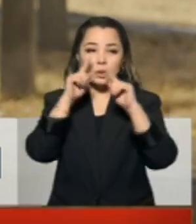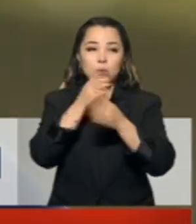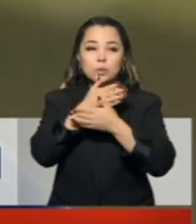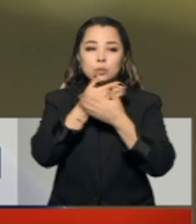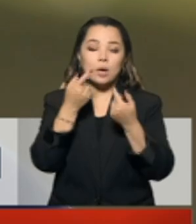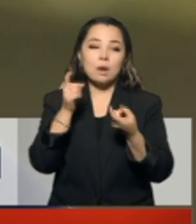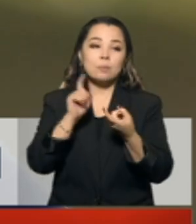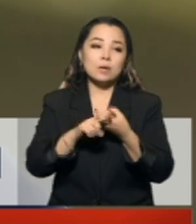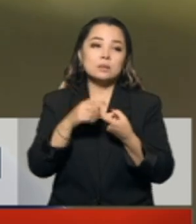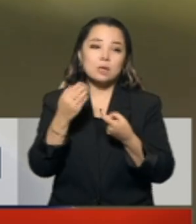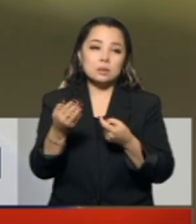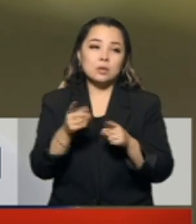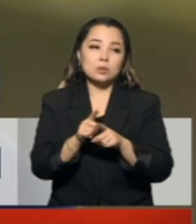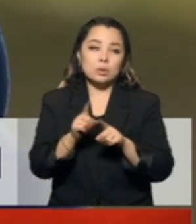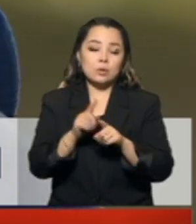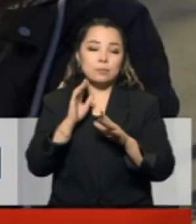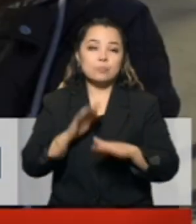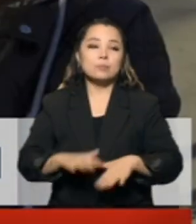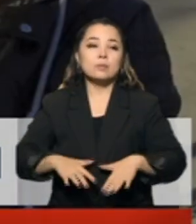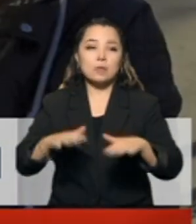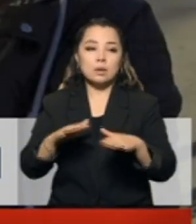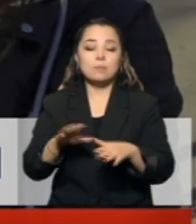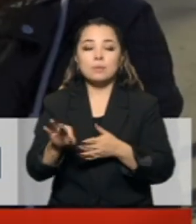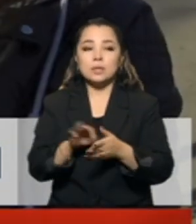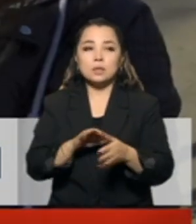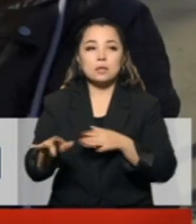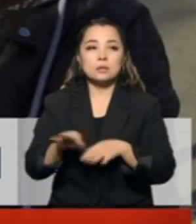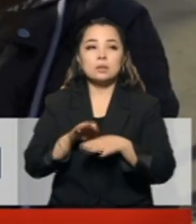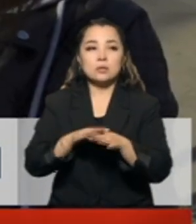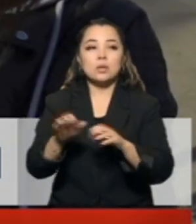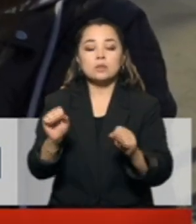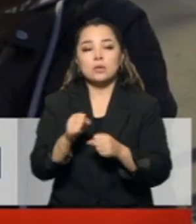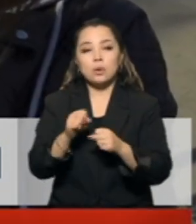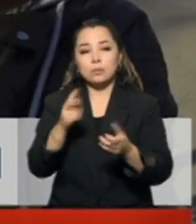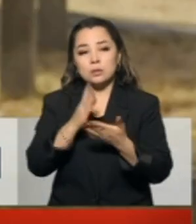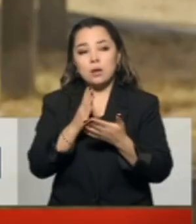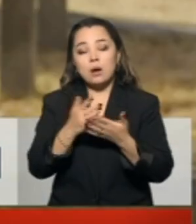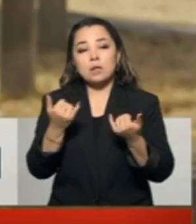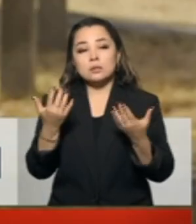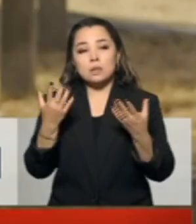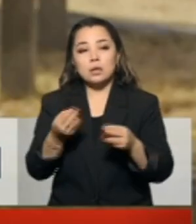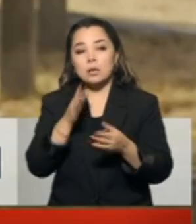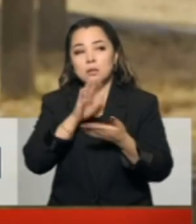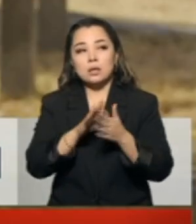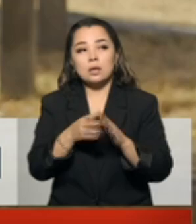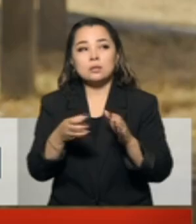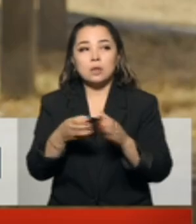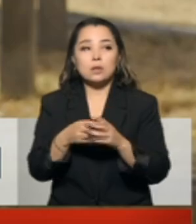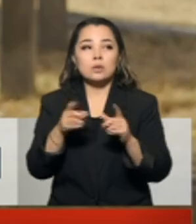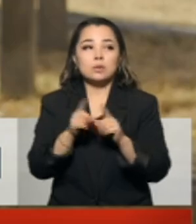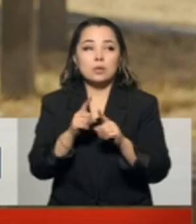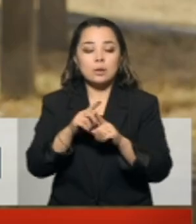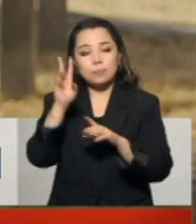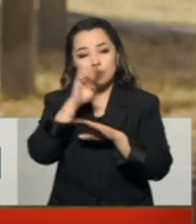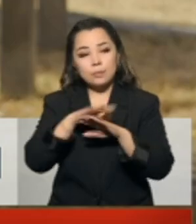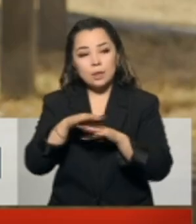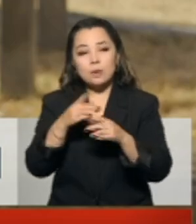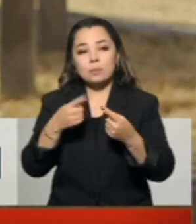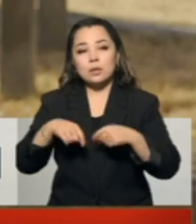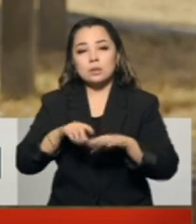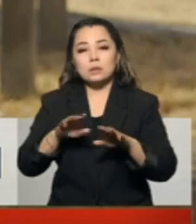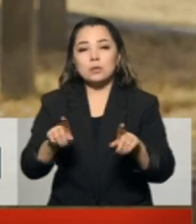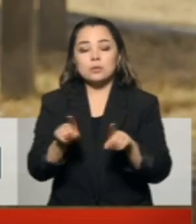болмауына байланысты тасқын су кезінде бірден әрекет жасау мүмкін болмады. Қазіргі уақытта батыс ирригация мемлекеттік